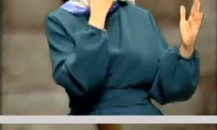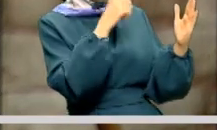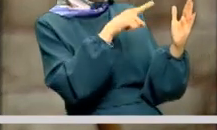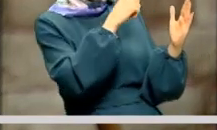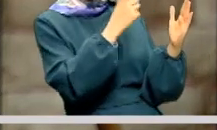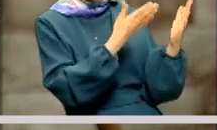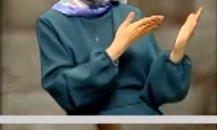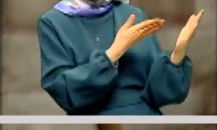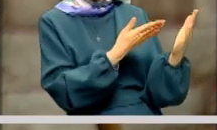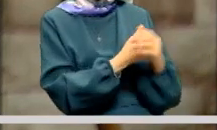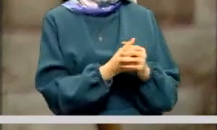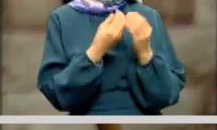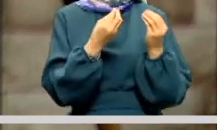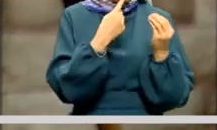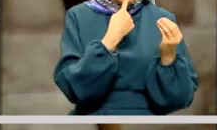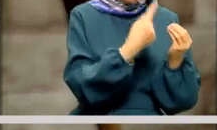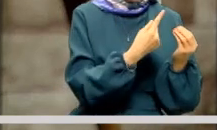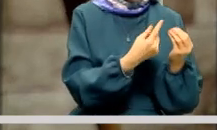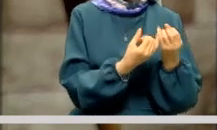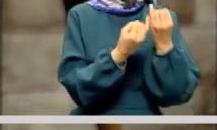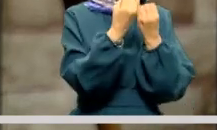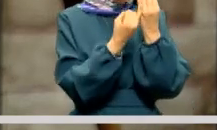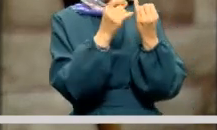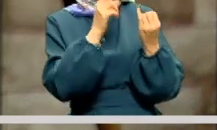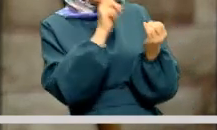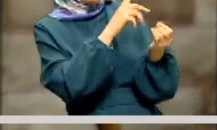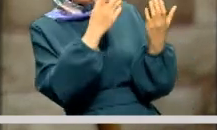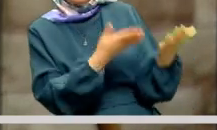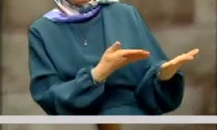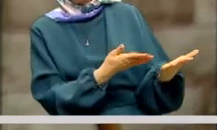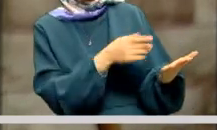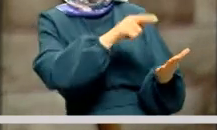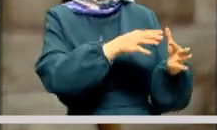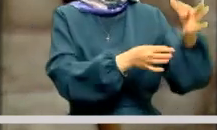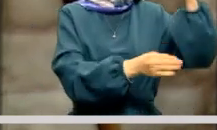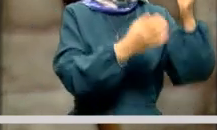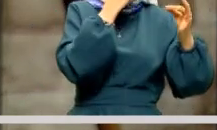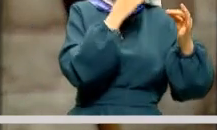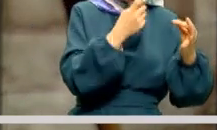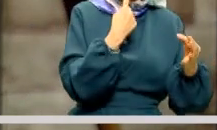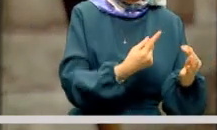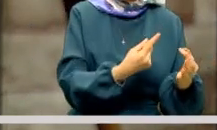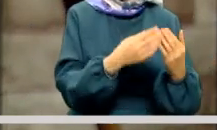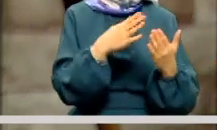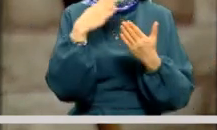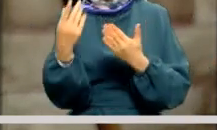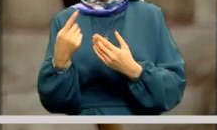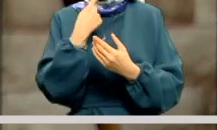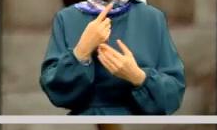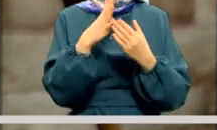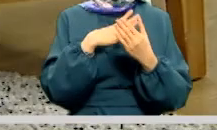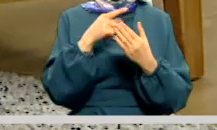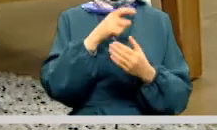bir üsluptur kardeşim görmüyor musun burada bu kadar insan bekliyor demek bir üsluptur ama bu